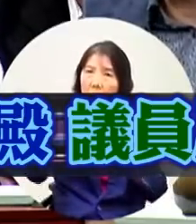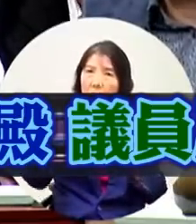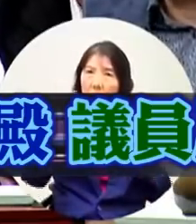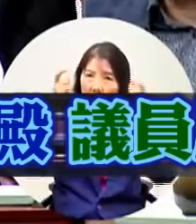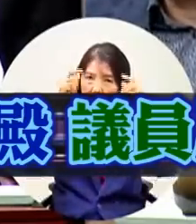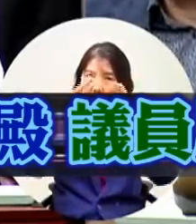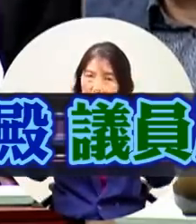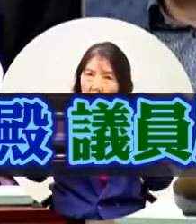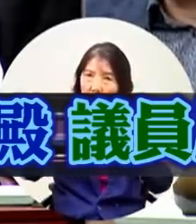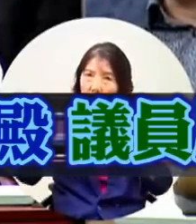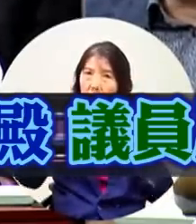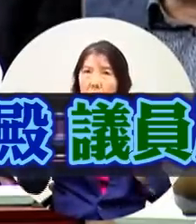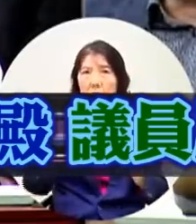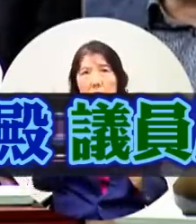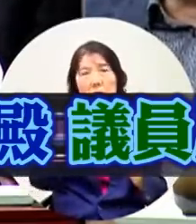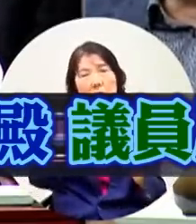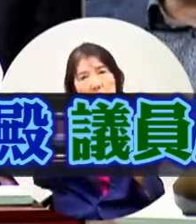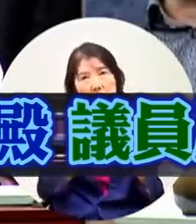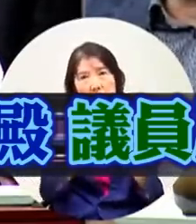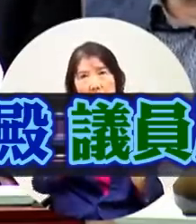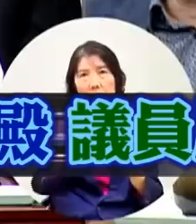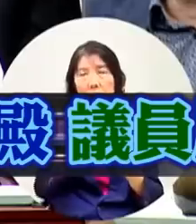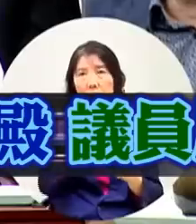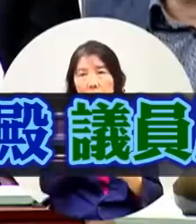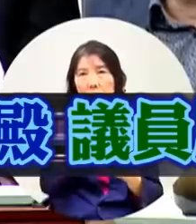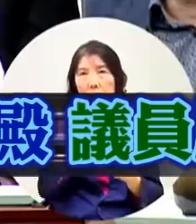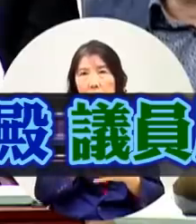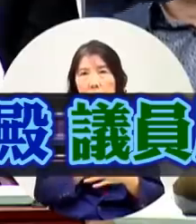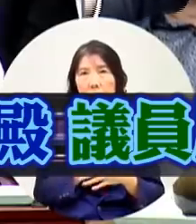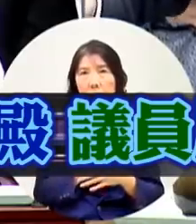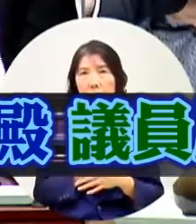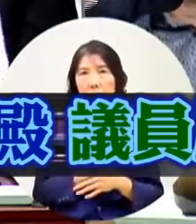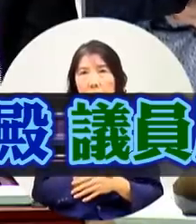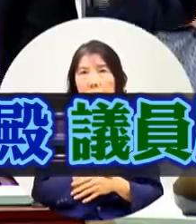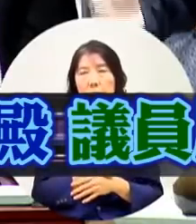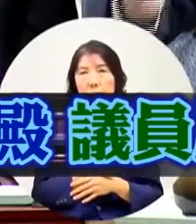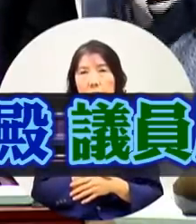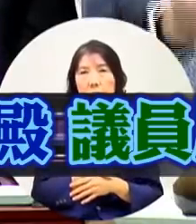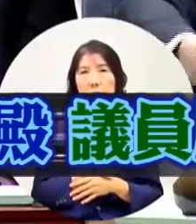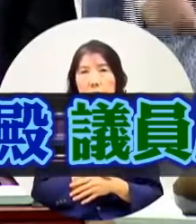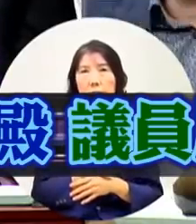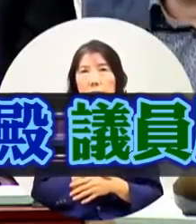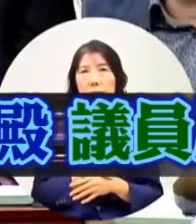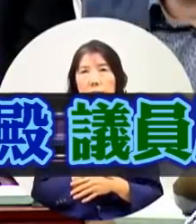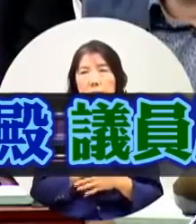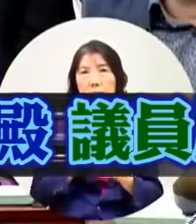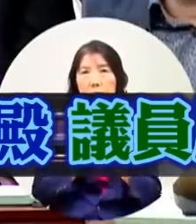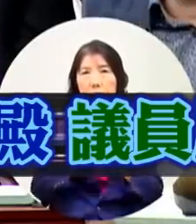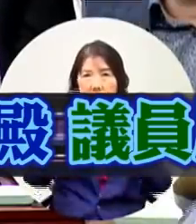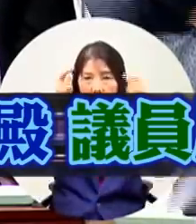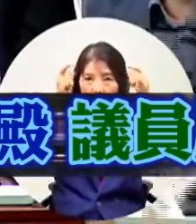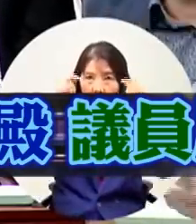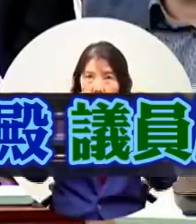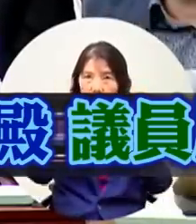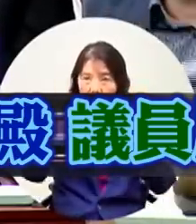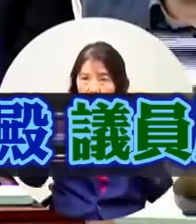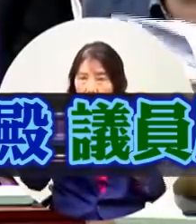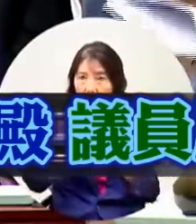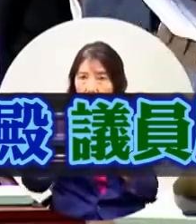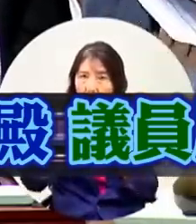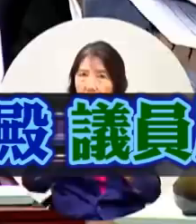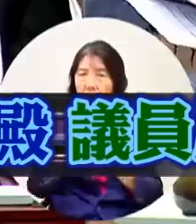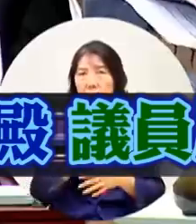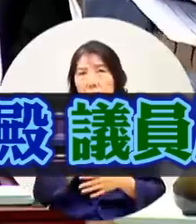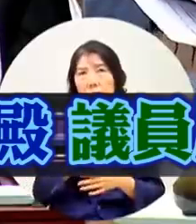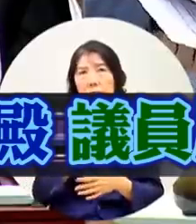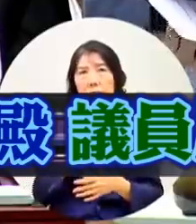筹分配款。请教哪一条可以成为解决高雄负债的税收？ 所以刚刚跟议